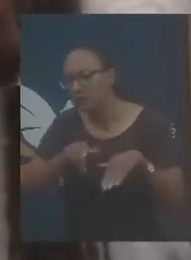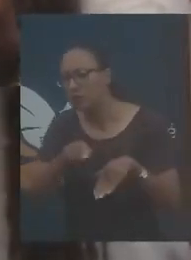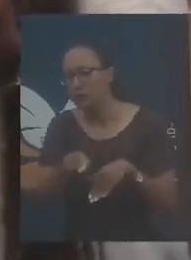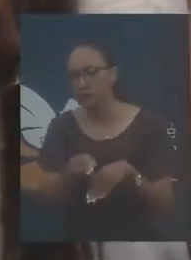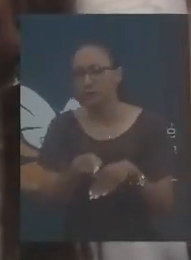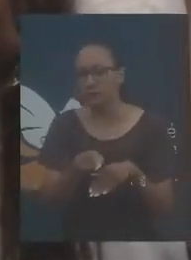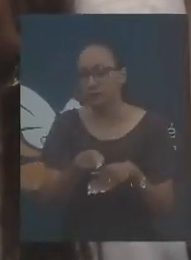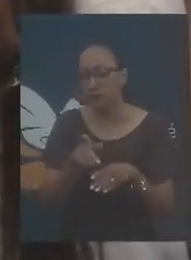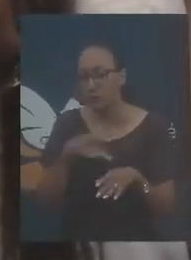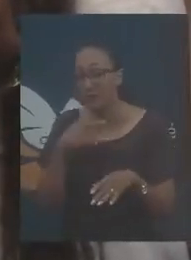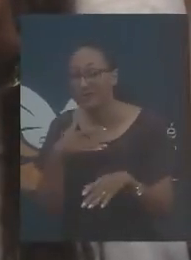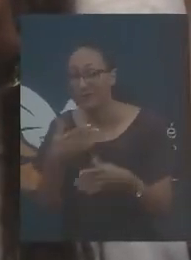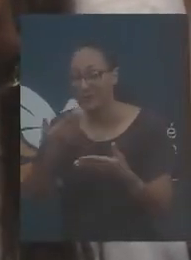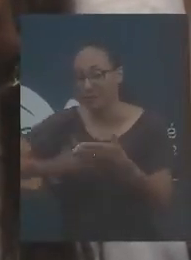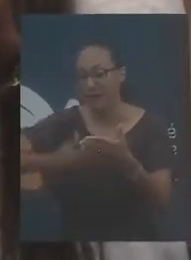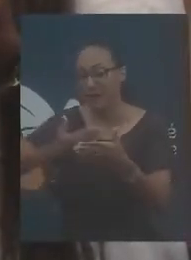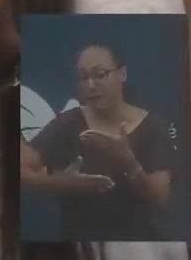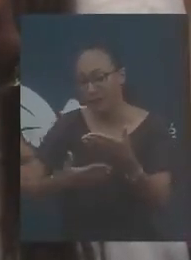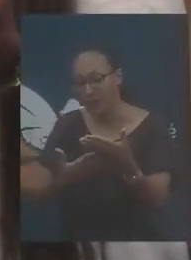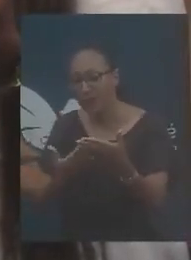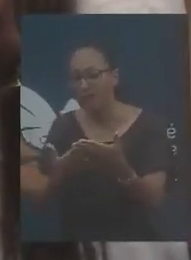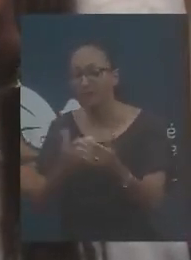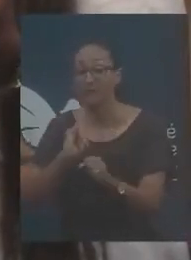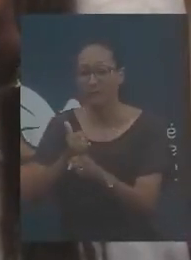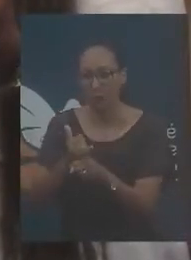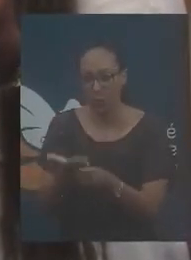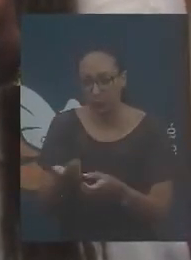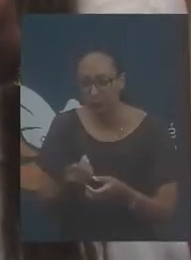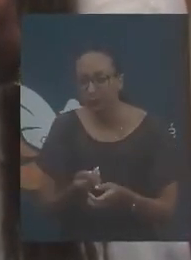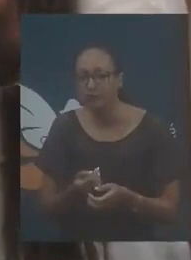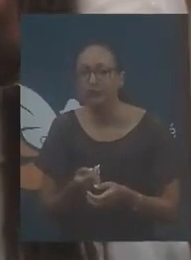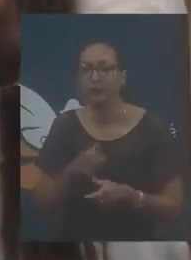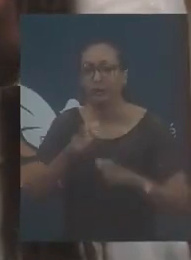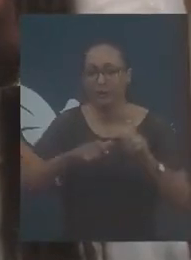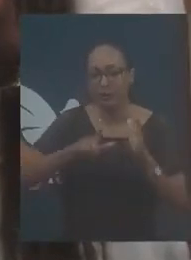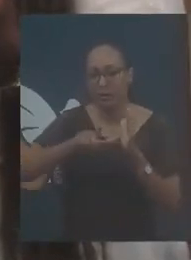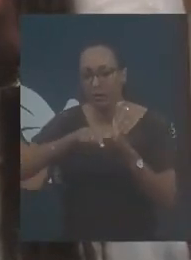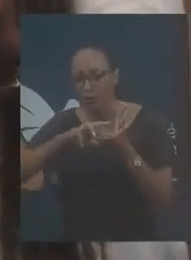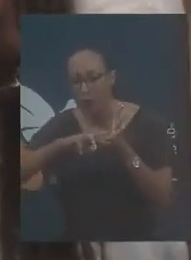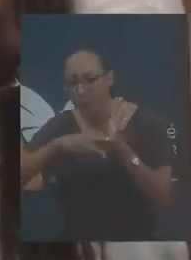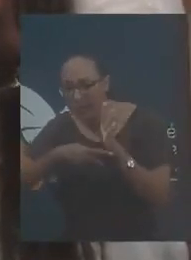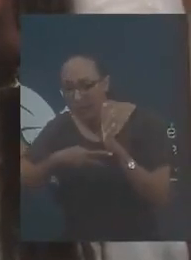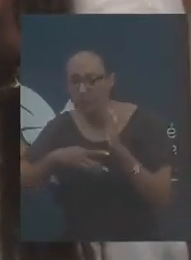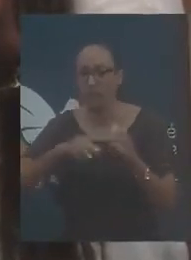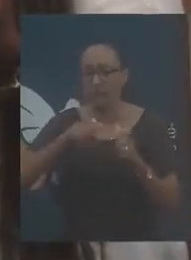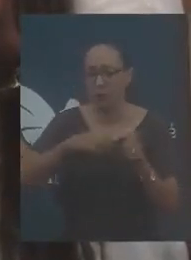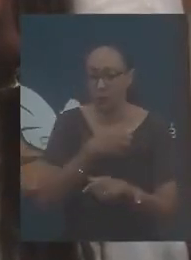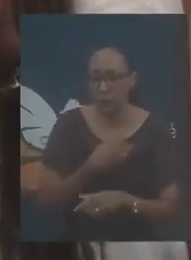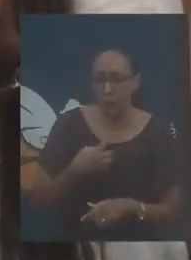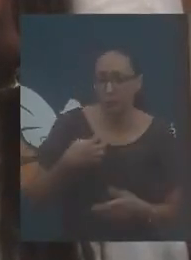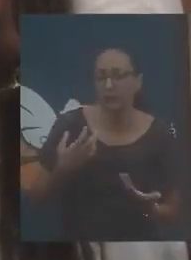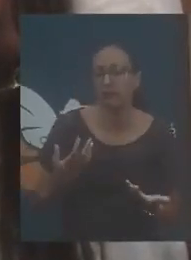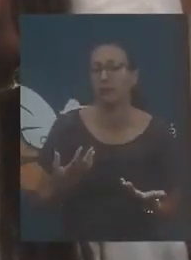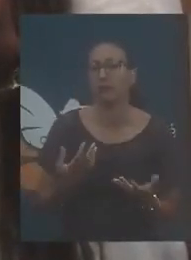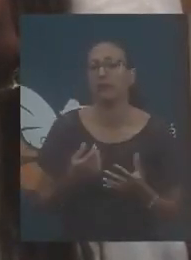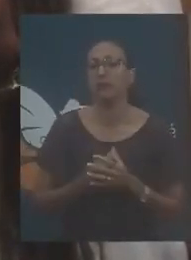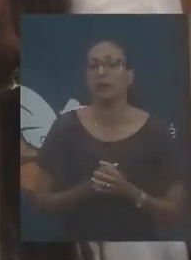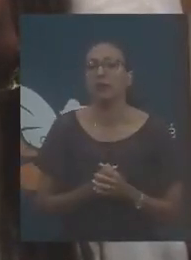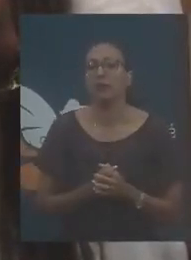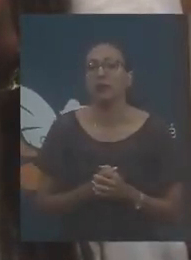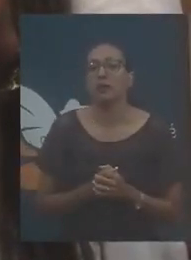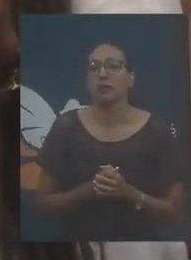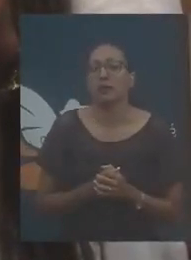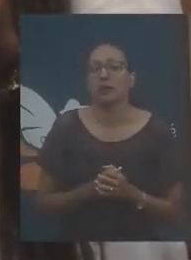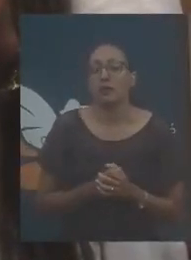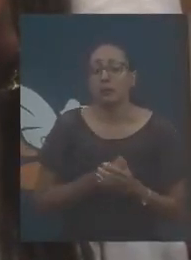des faux. Je veux nommer les géomètres, je veux nommer les notaires, certains notaires, enfin pratiquement tous. Je veux nommer